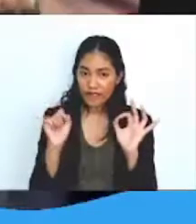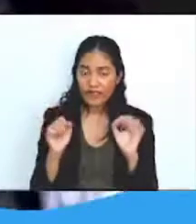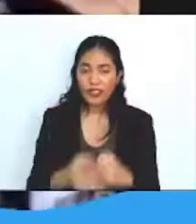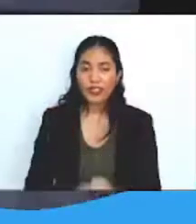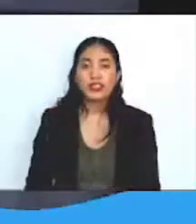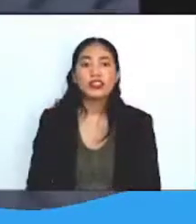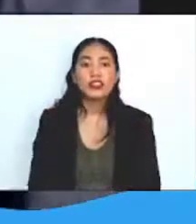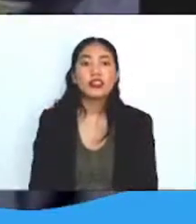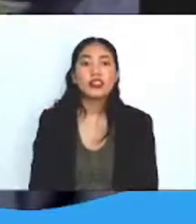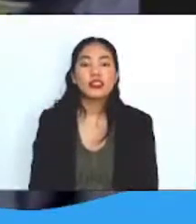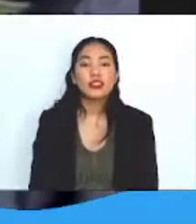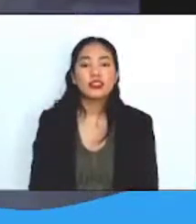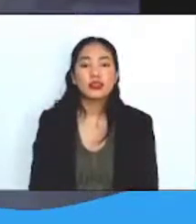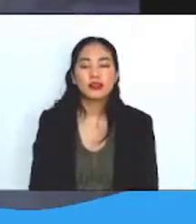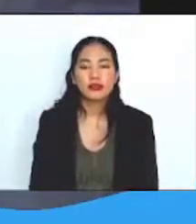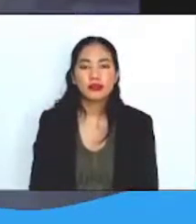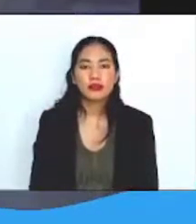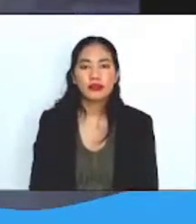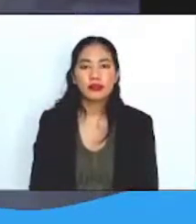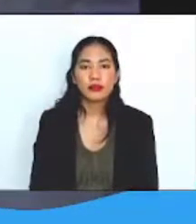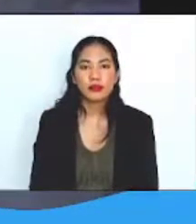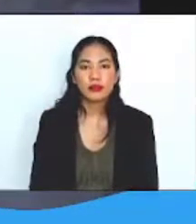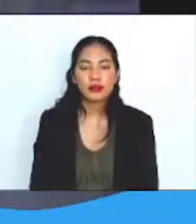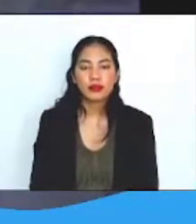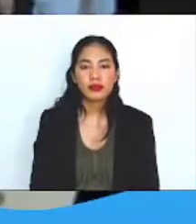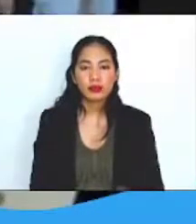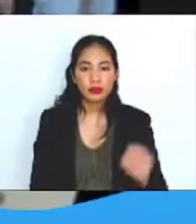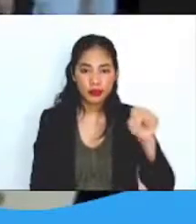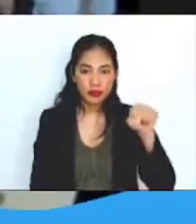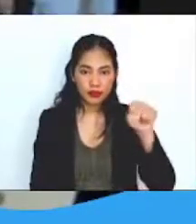Ako na, sa akin ng camera.